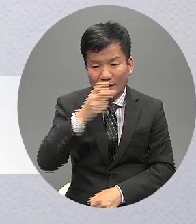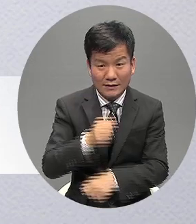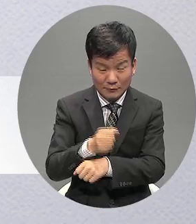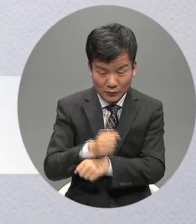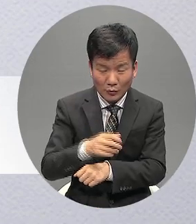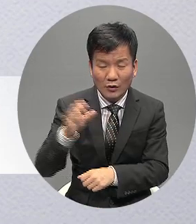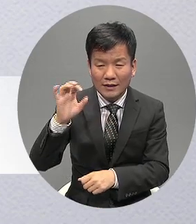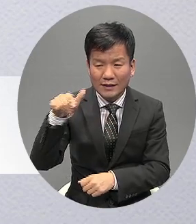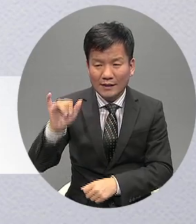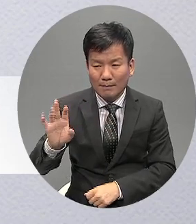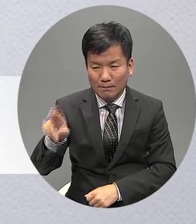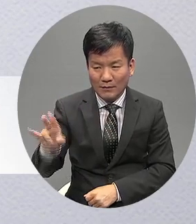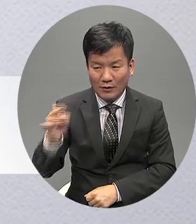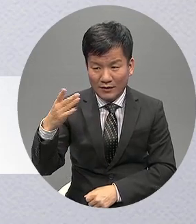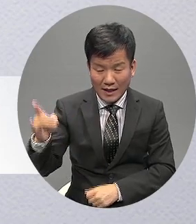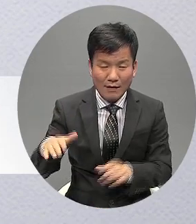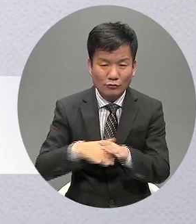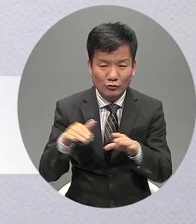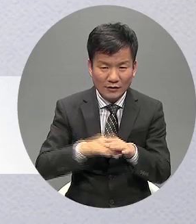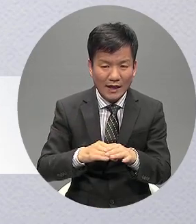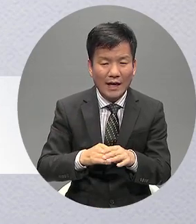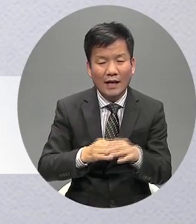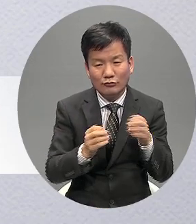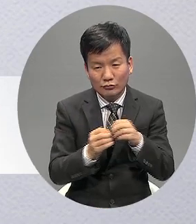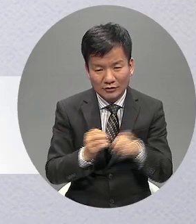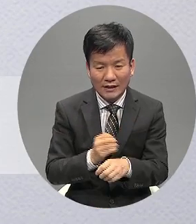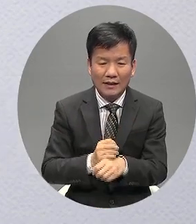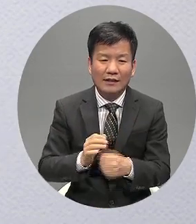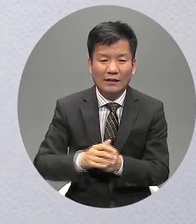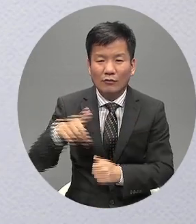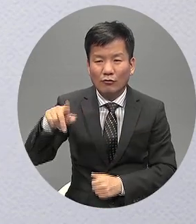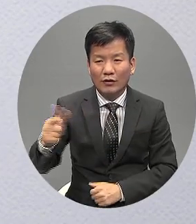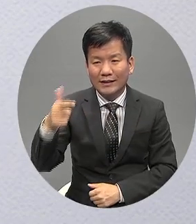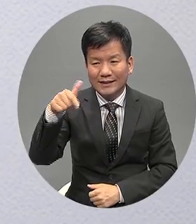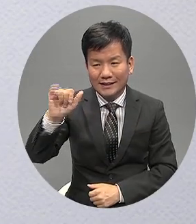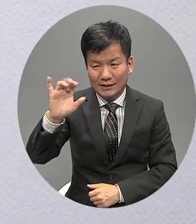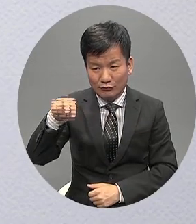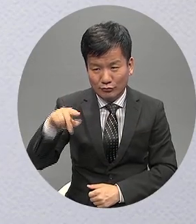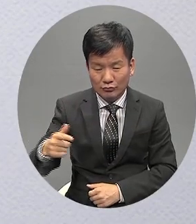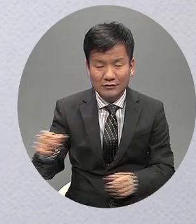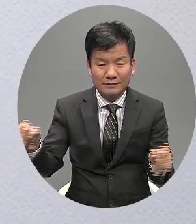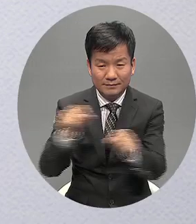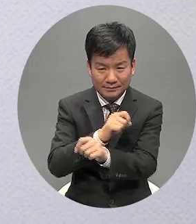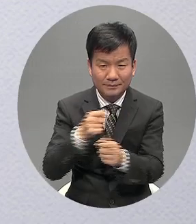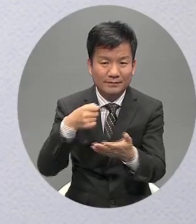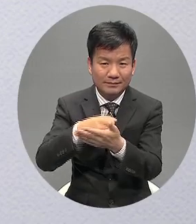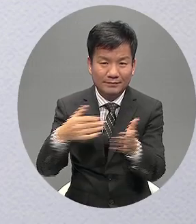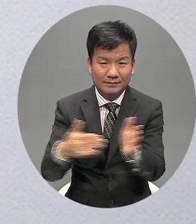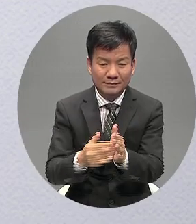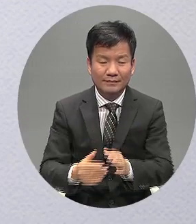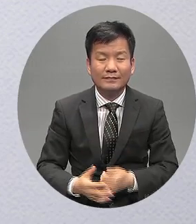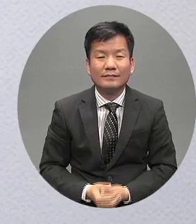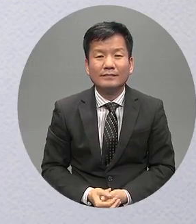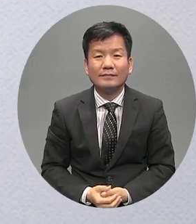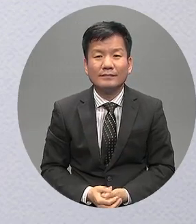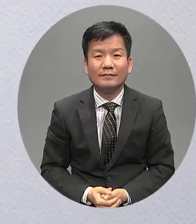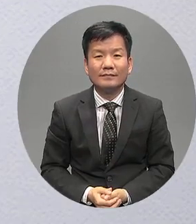김병태, 문화유산과장에는 권기훈 팀장이 각각 승진 임명됐습니다.